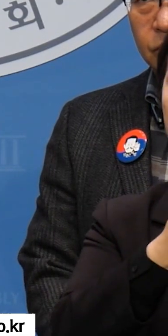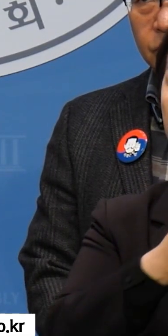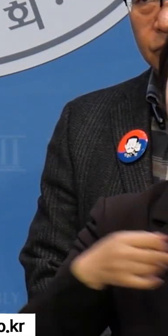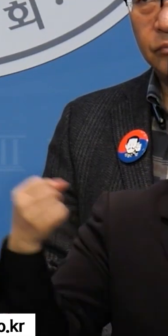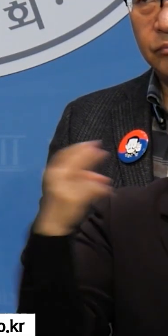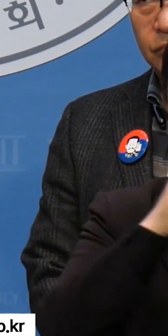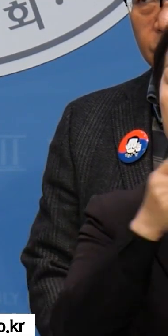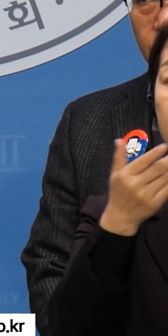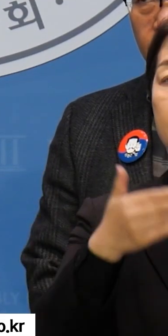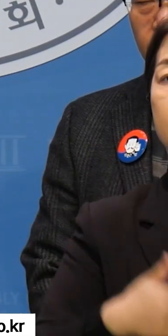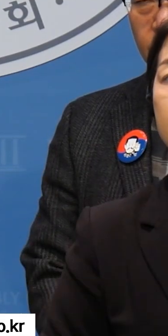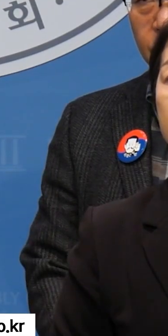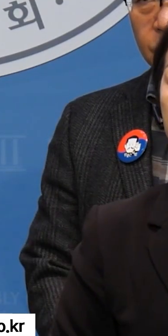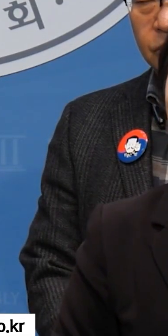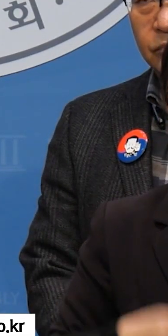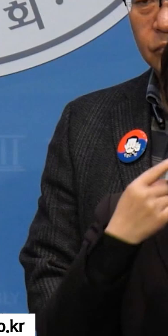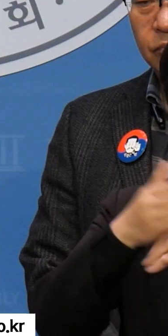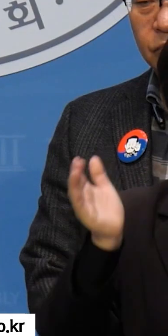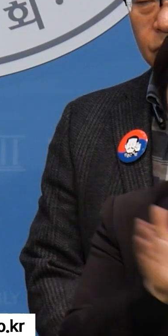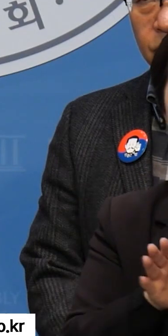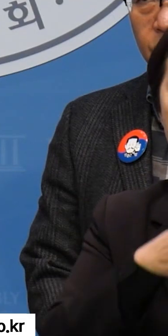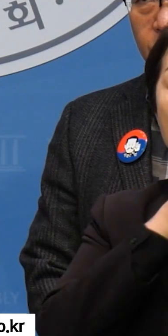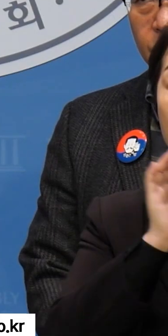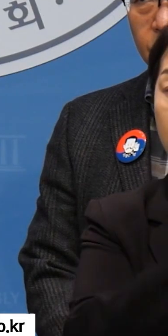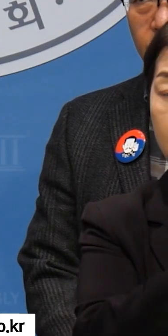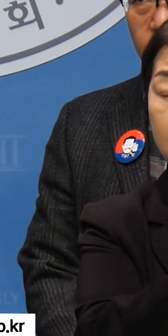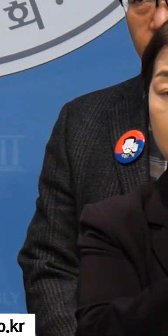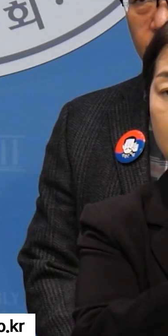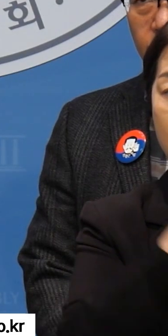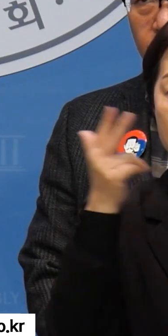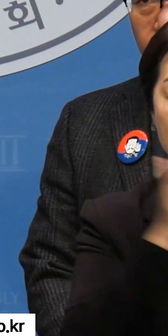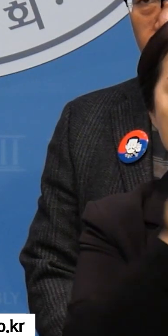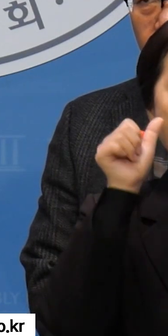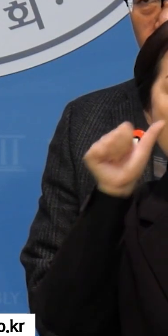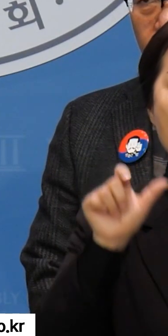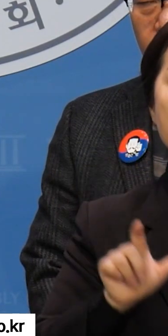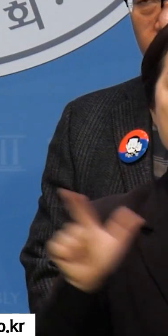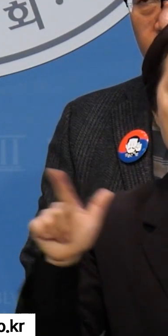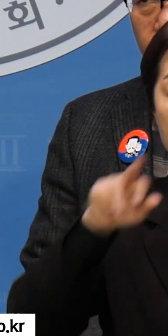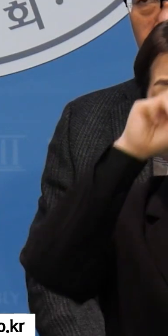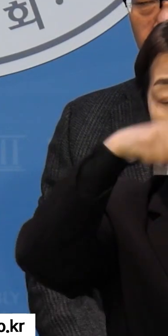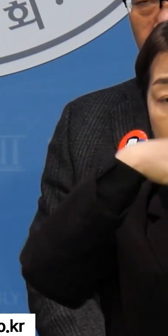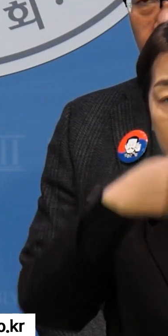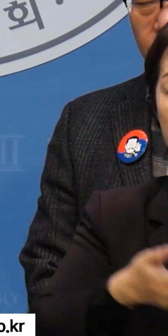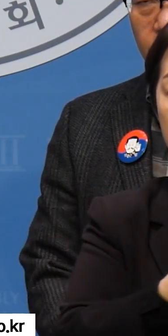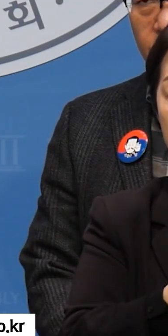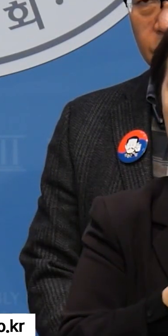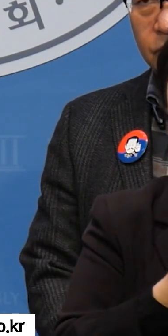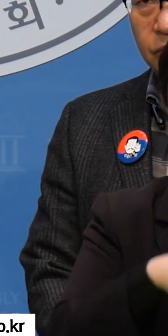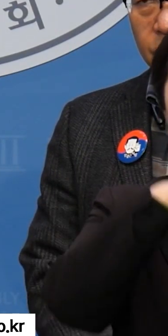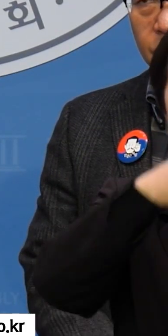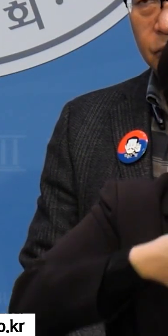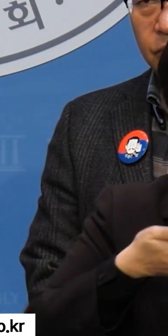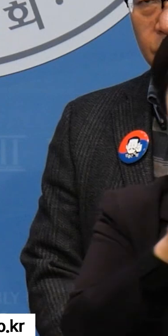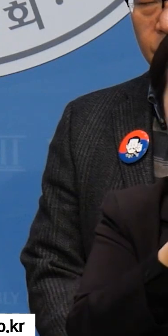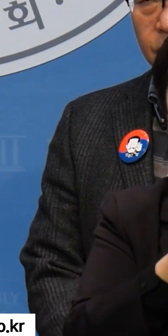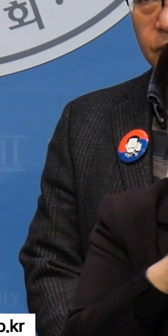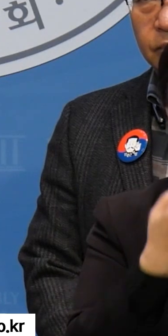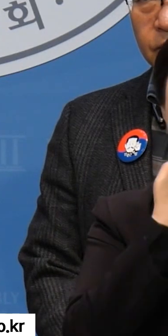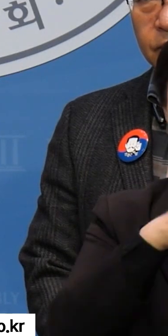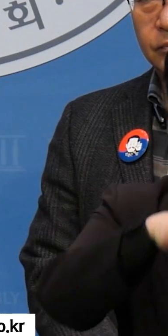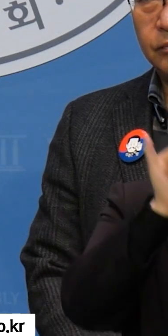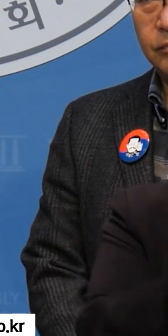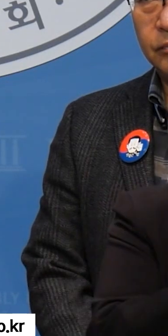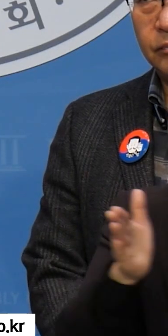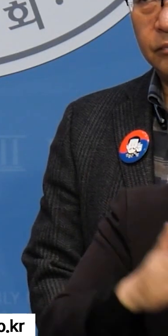다시 한번 말씀드립니다. 민주당은 경로당 주 5일 점심 밥상을 서울부터 추진하겠습니다.